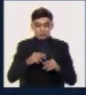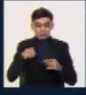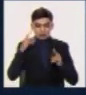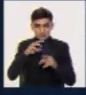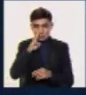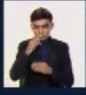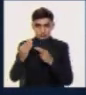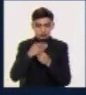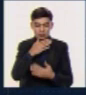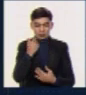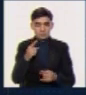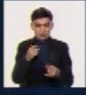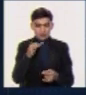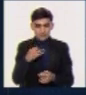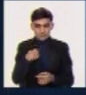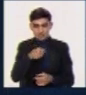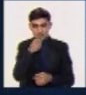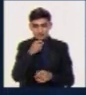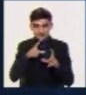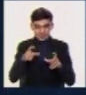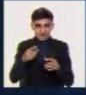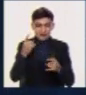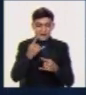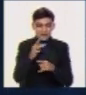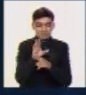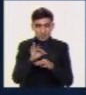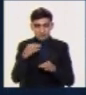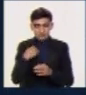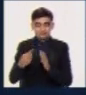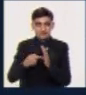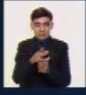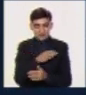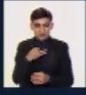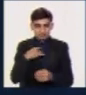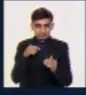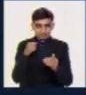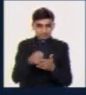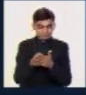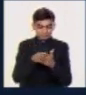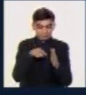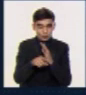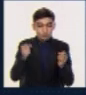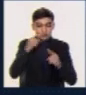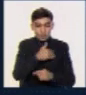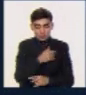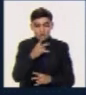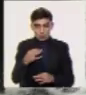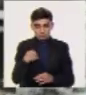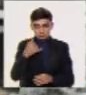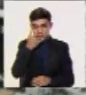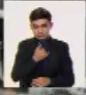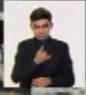выплачивают. Енді біз телевидение шақырып, соны анықтарына жетейік десек, бізді мне мынандай болып, бізді жібермей